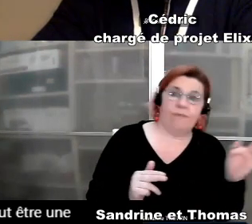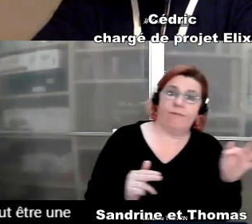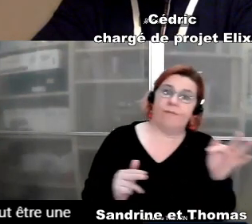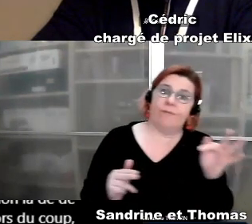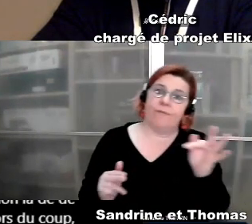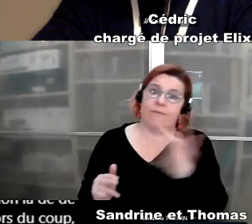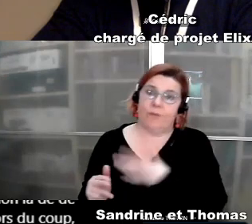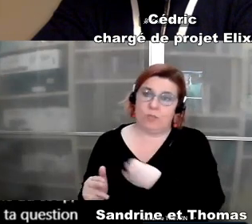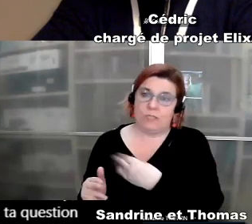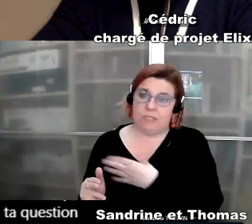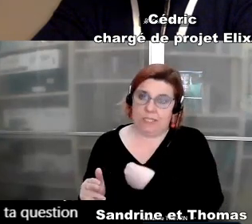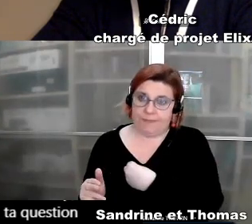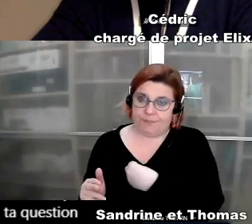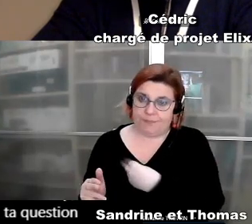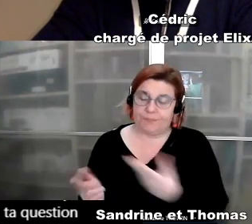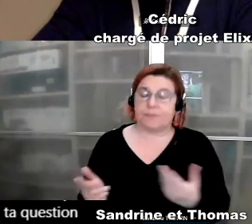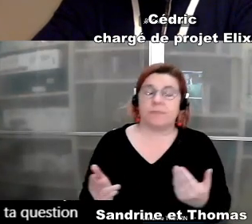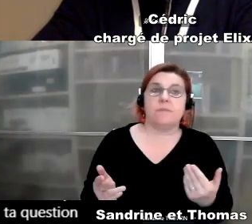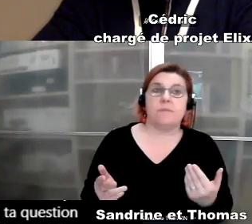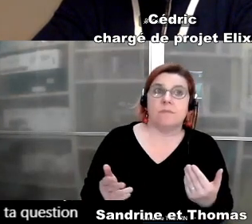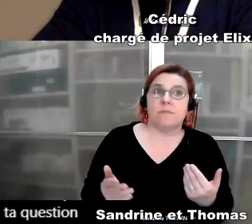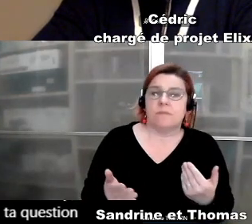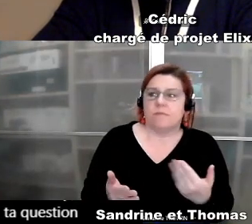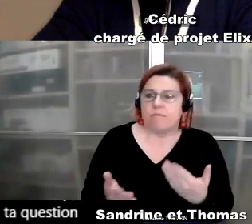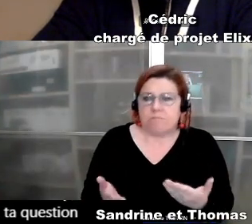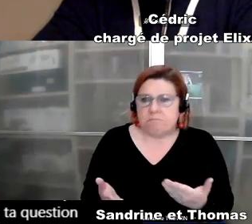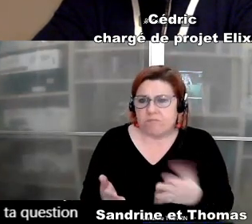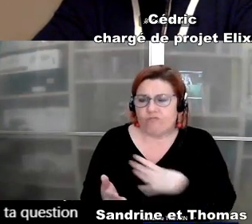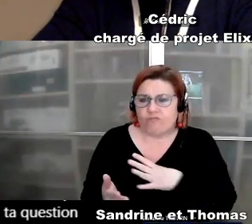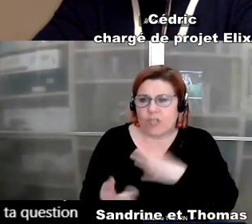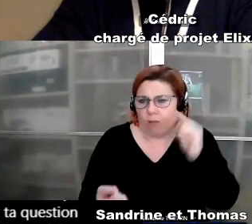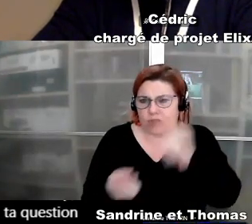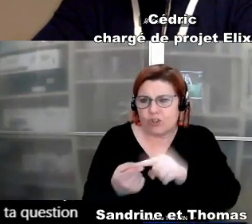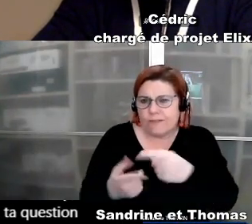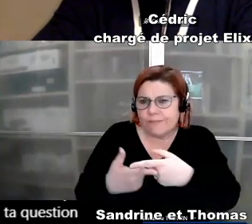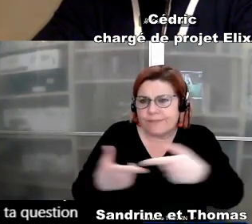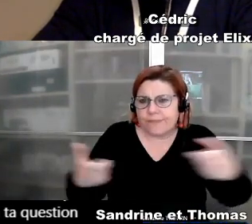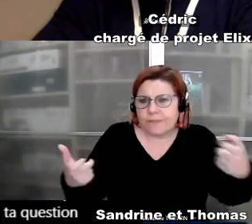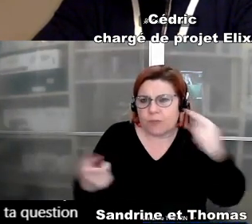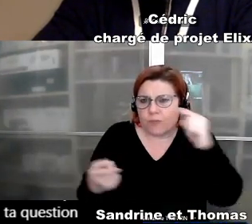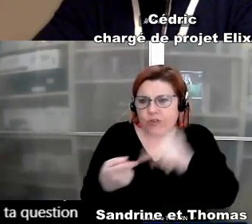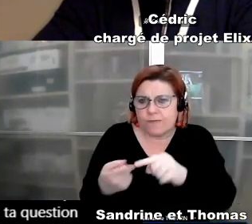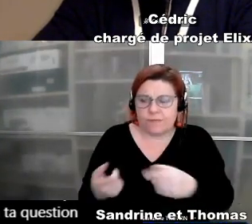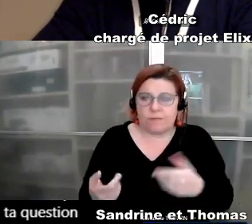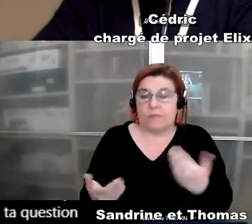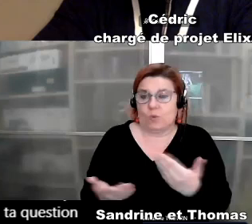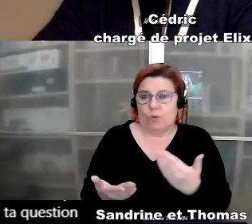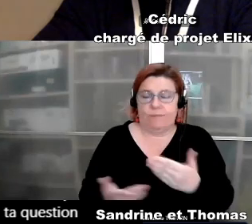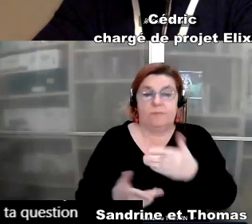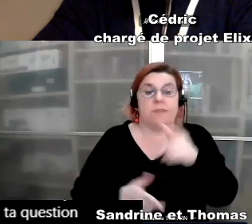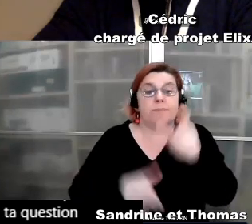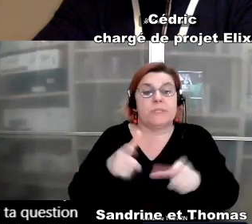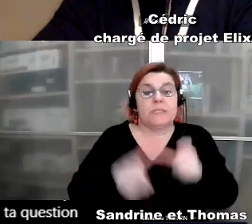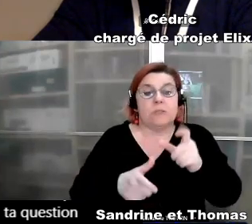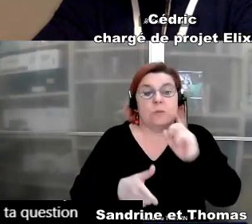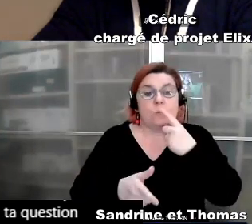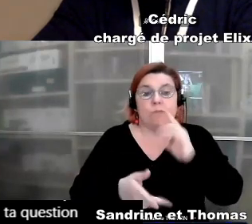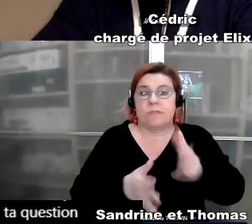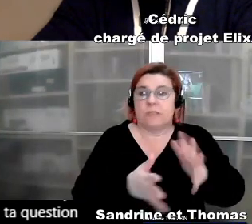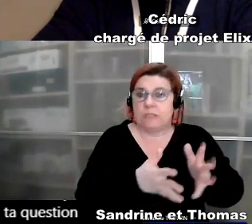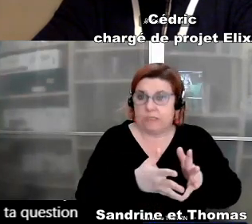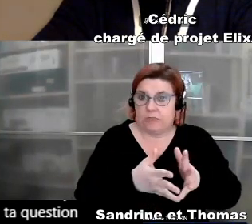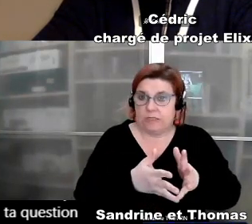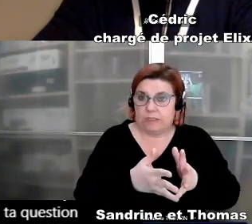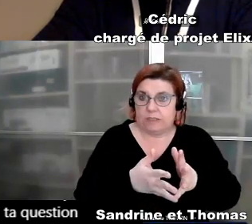la langue des signes française. En fait, il y a plusieurs objectifs, hein. C'est permettre aux personnes sourdes signeuses d'accéder à la